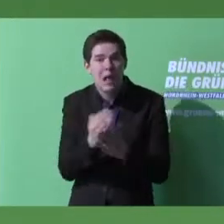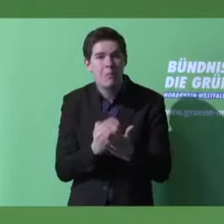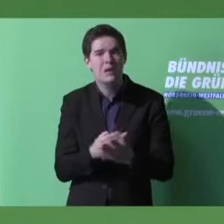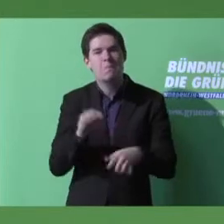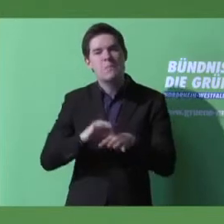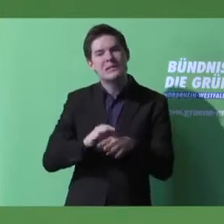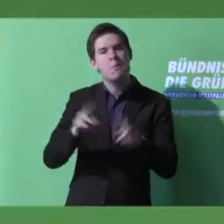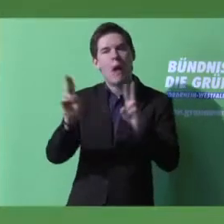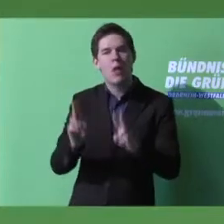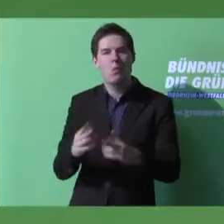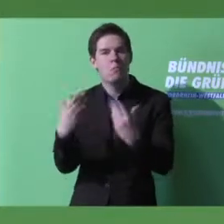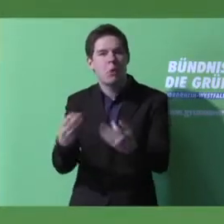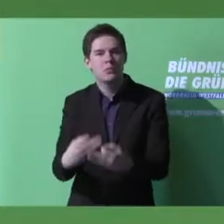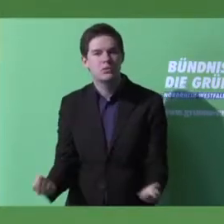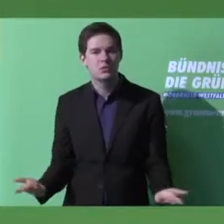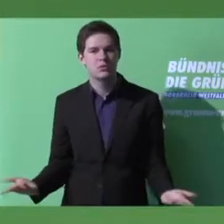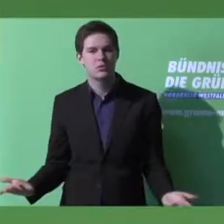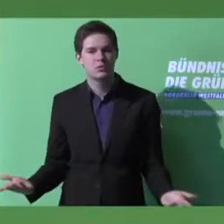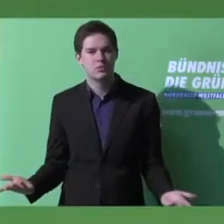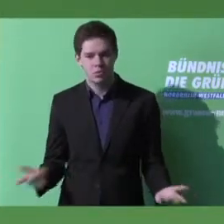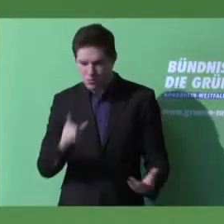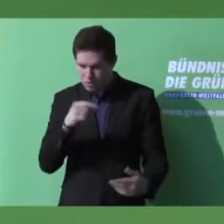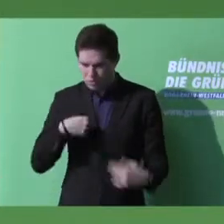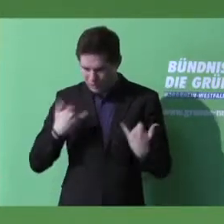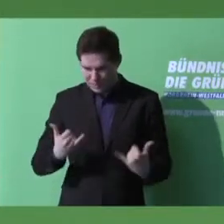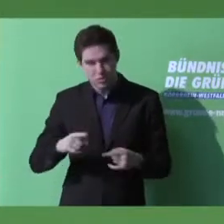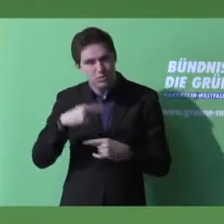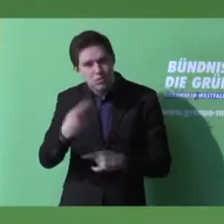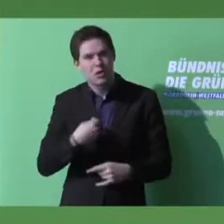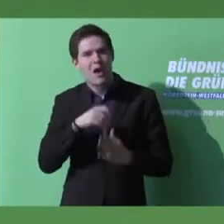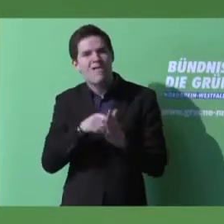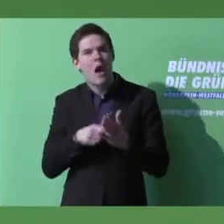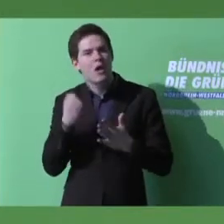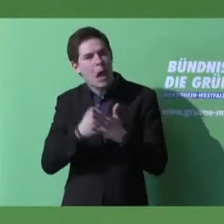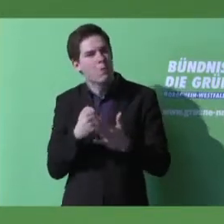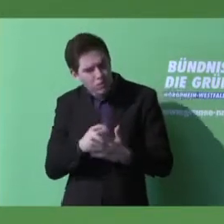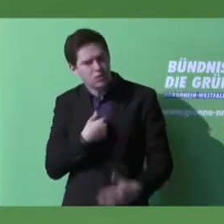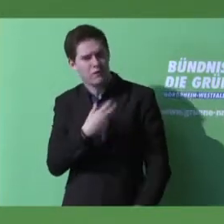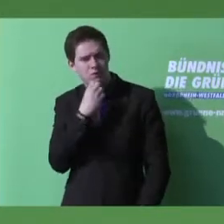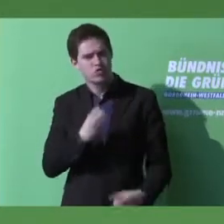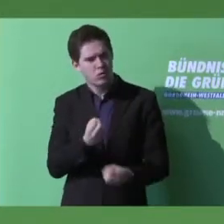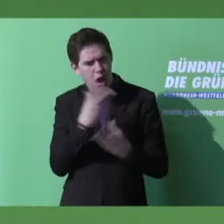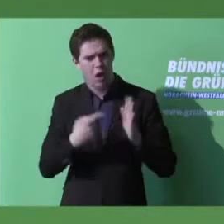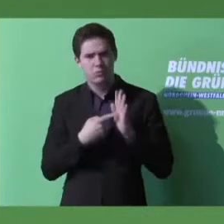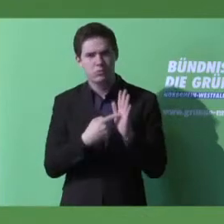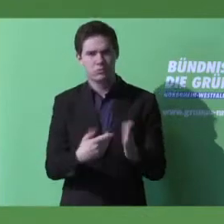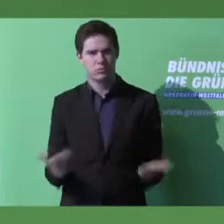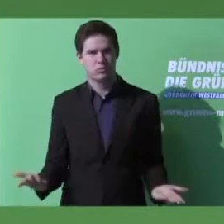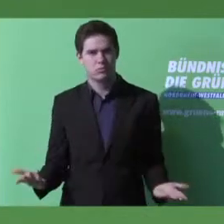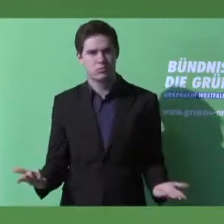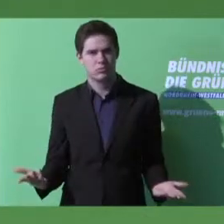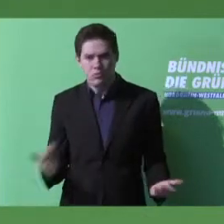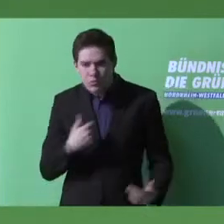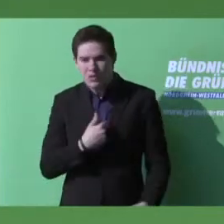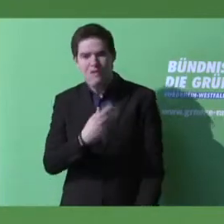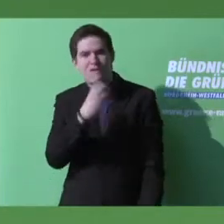streiten in diesem Wahlkampf dafür, dass wir anfangen, der